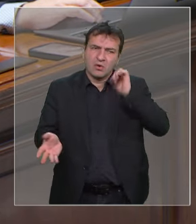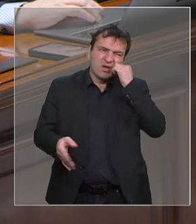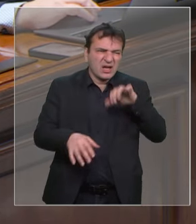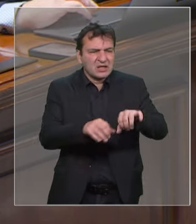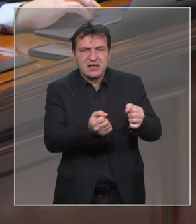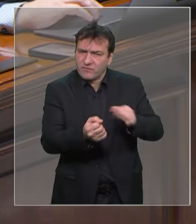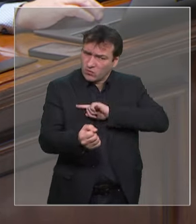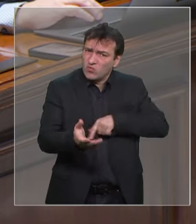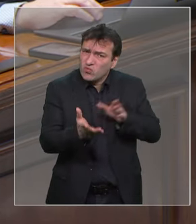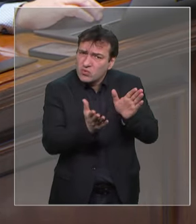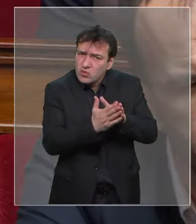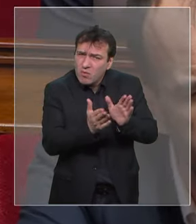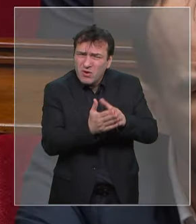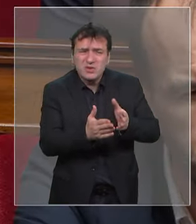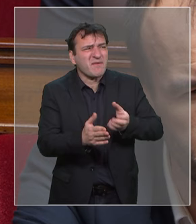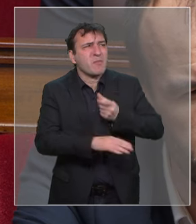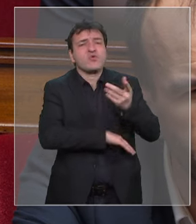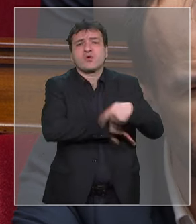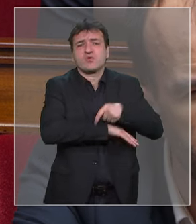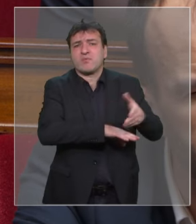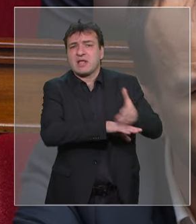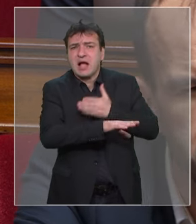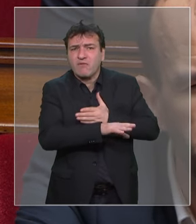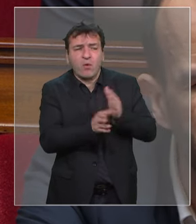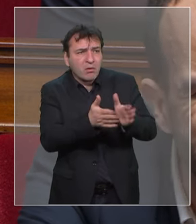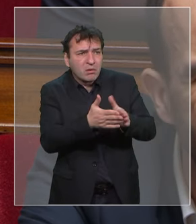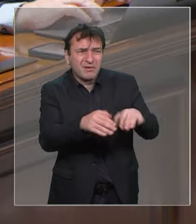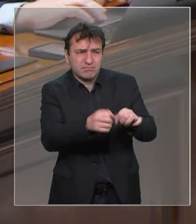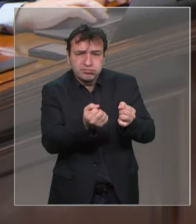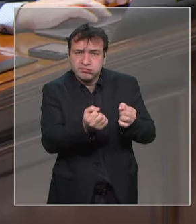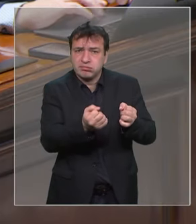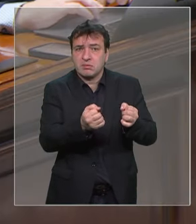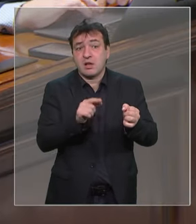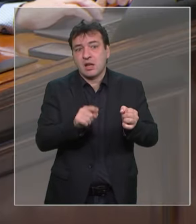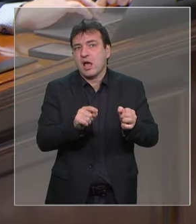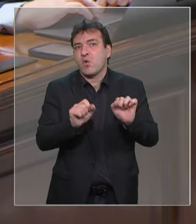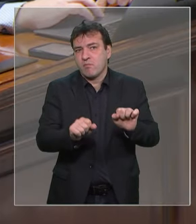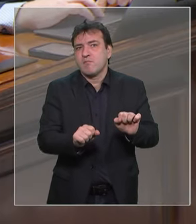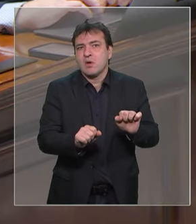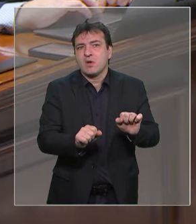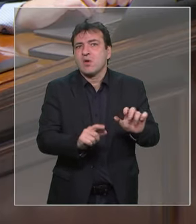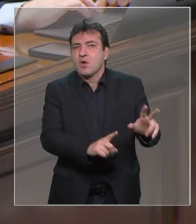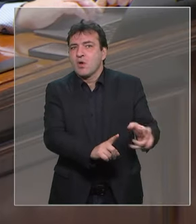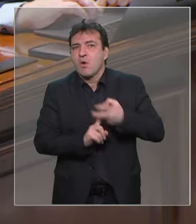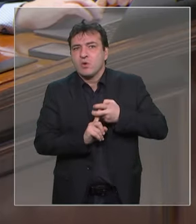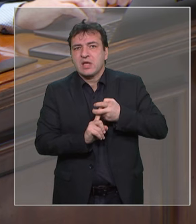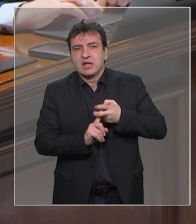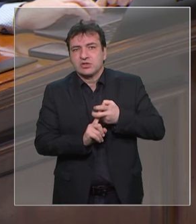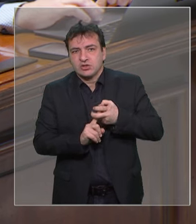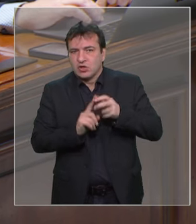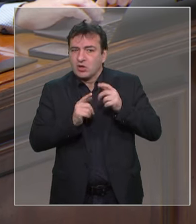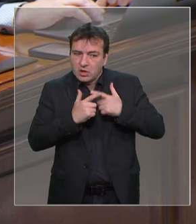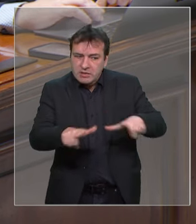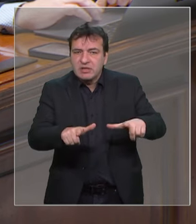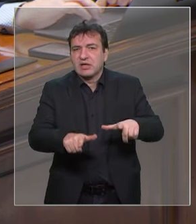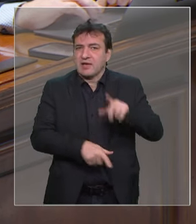l'avons demandée depuis plusieurs semaines, qu'elle a permis de faire sortir des otages aux mains du Hamas, des femmes,